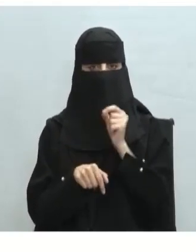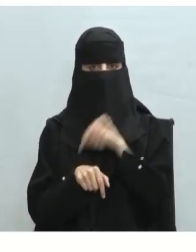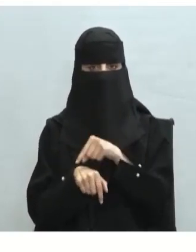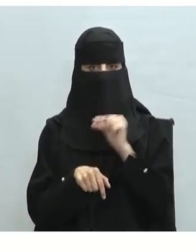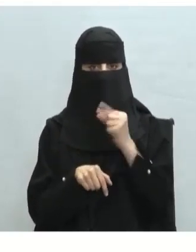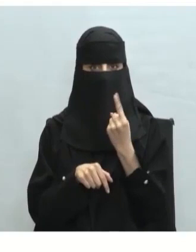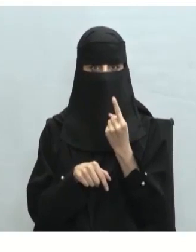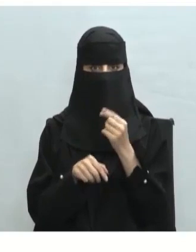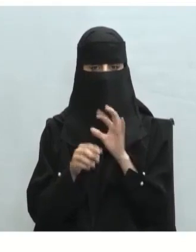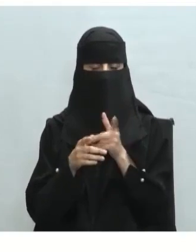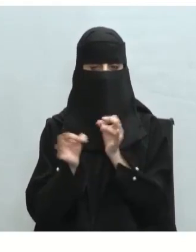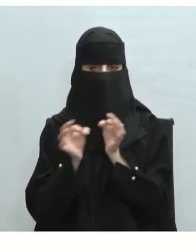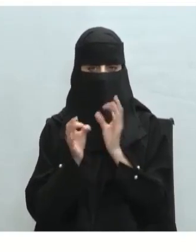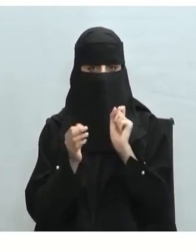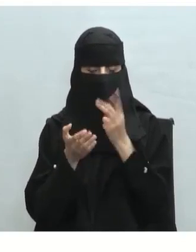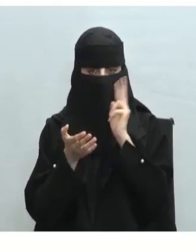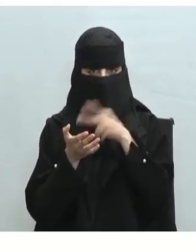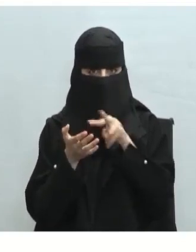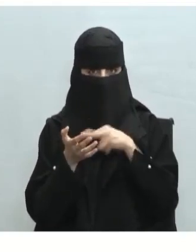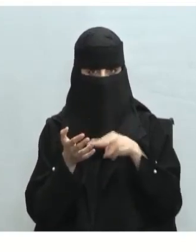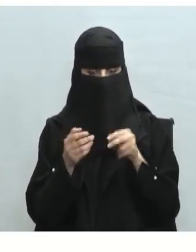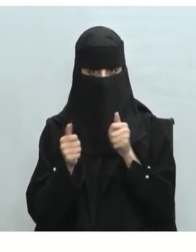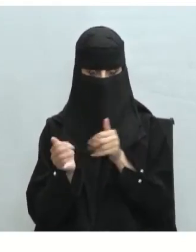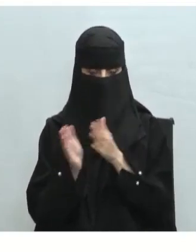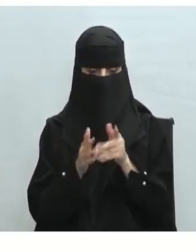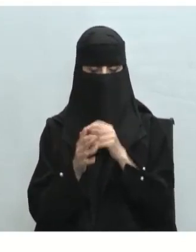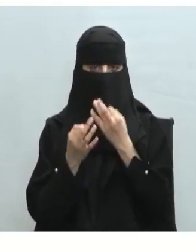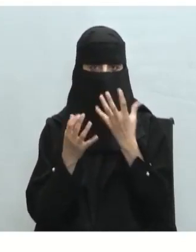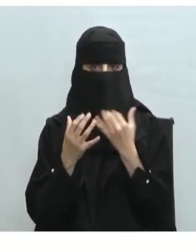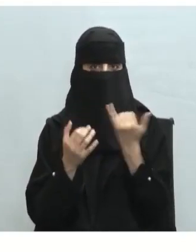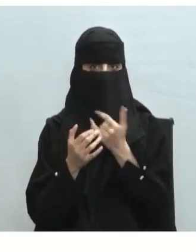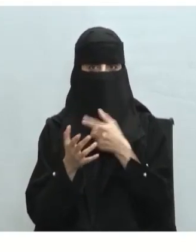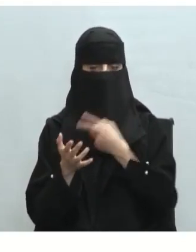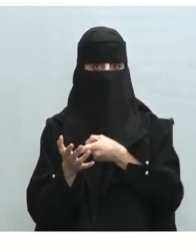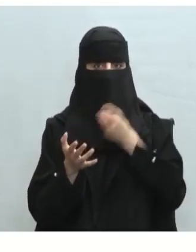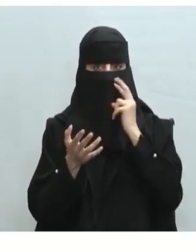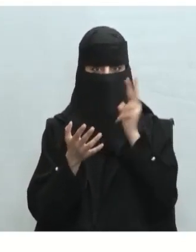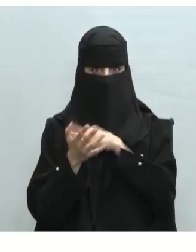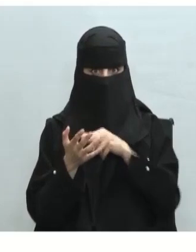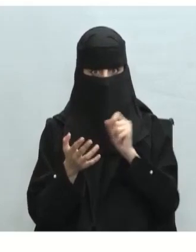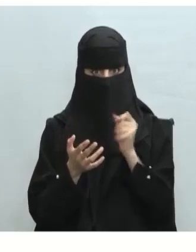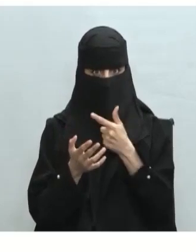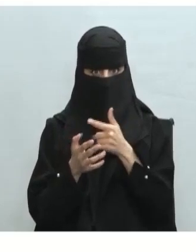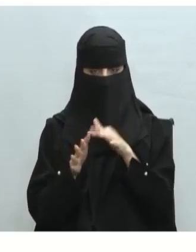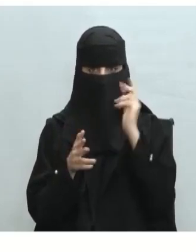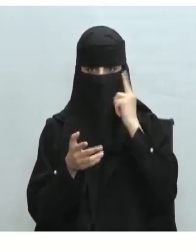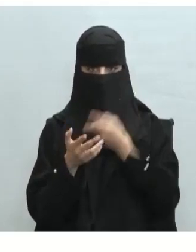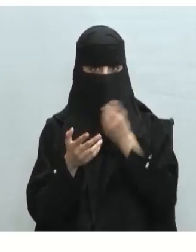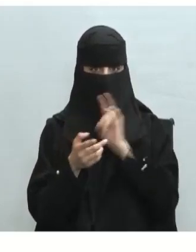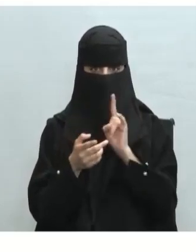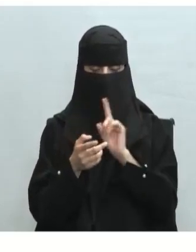في الدقيقه تقريبي طبعا وهذا هو اللي توقع منك مع فهم تفصيلات الموضوع وهذا هو الهدف انلا تقرا فقط قراءه بدون ان